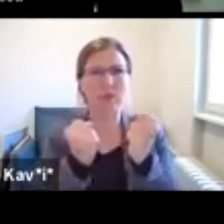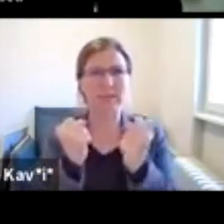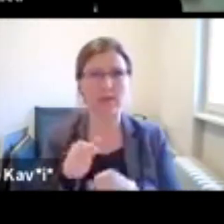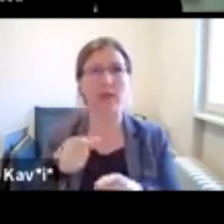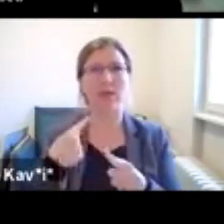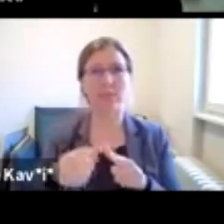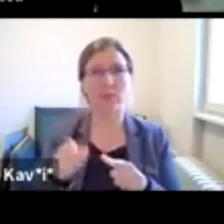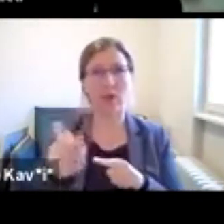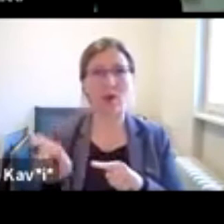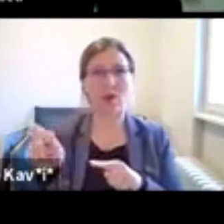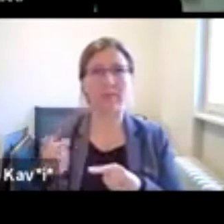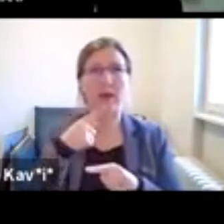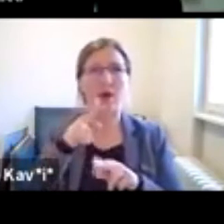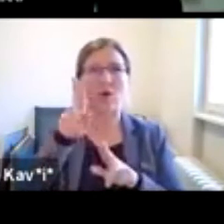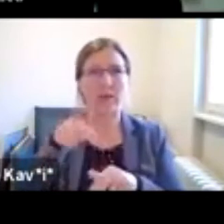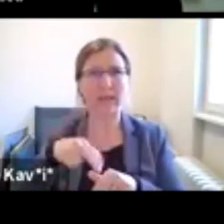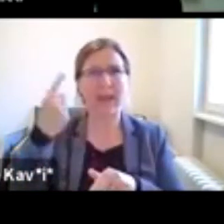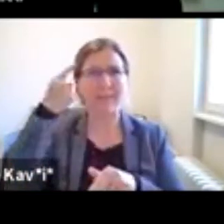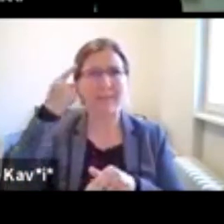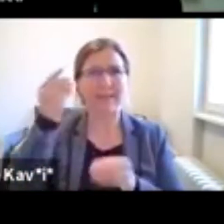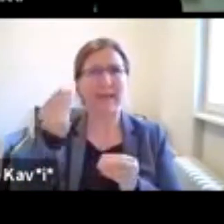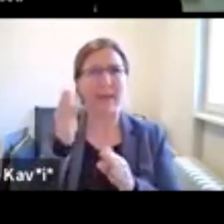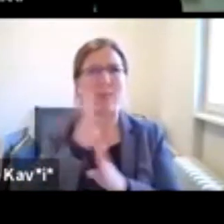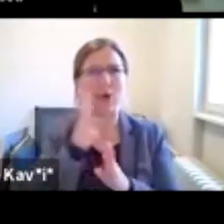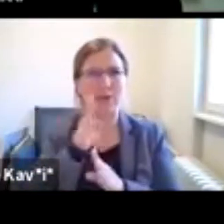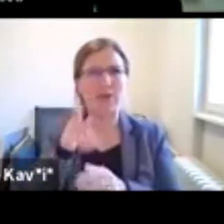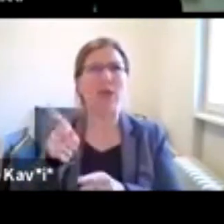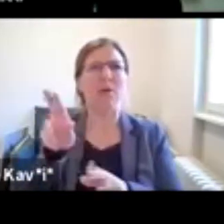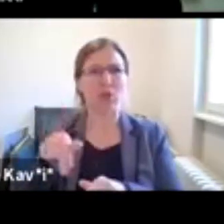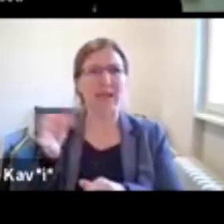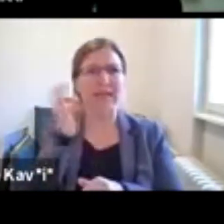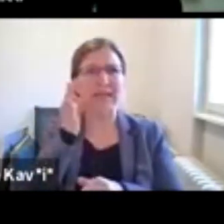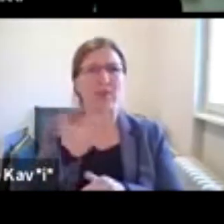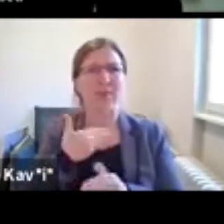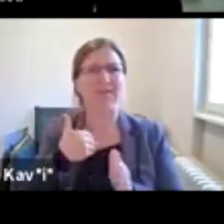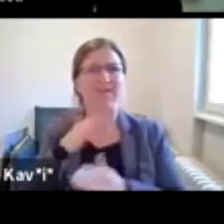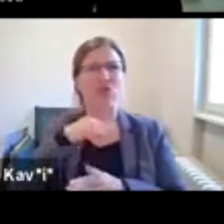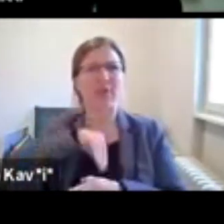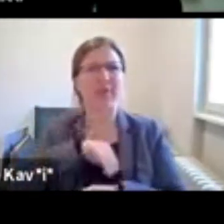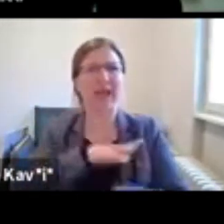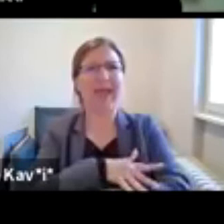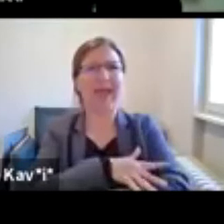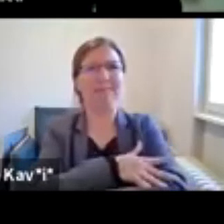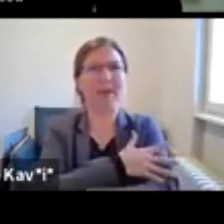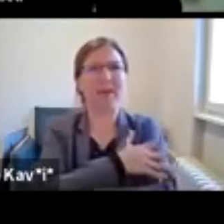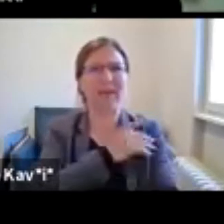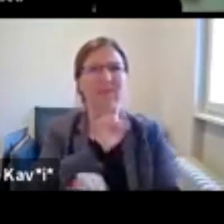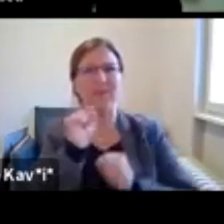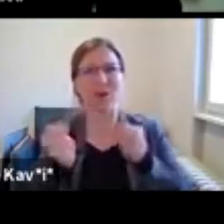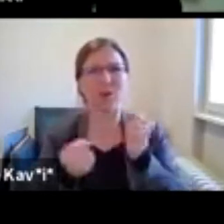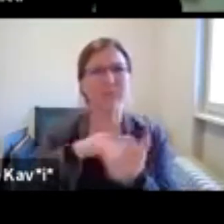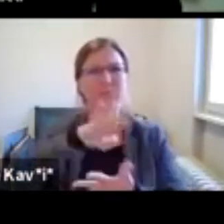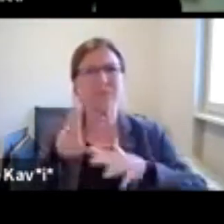utjecajem emocionalnih reakcija koje je izazvala ova pandemija, što može rezultirati relapsom, odnosno